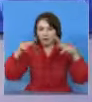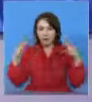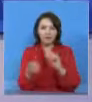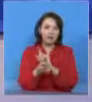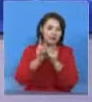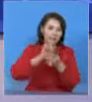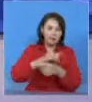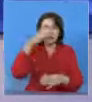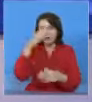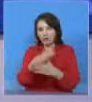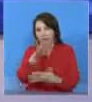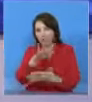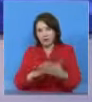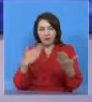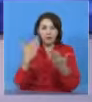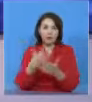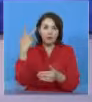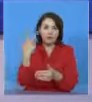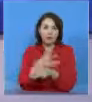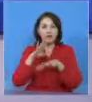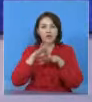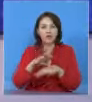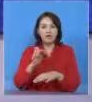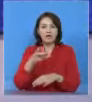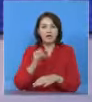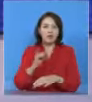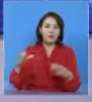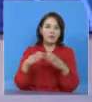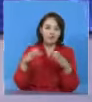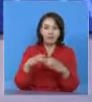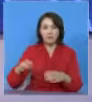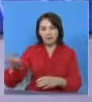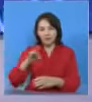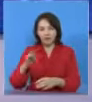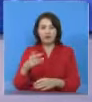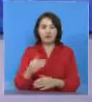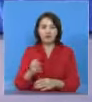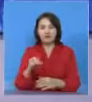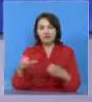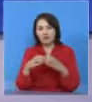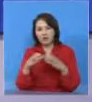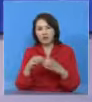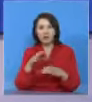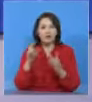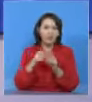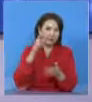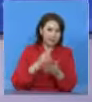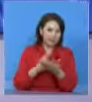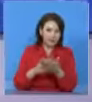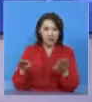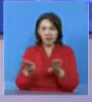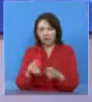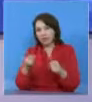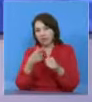айналды. Қолдау жалғасады. Бүгін үшінші рет өткен әдебиет ру қоғам республикалық әдебиет форумы сөзімізге дәлел. Мұнда